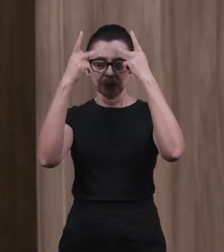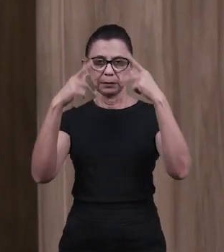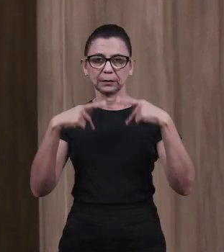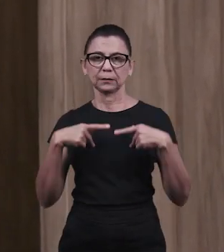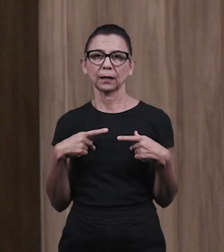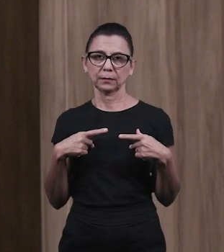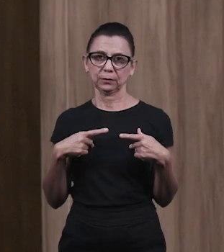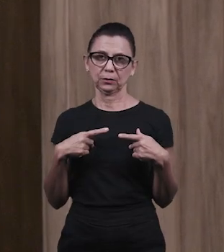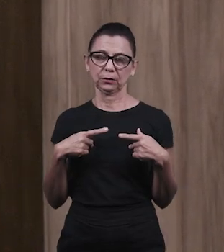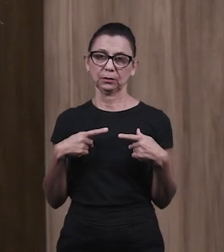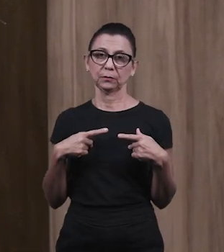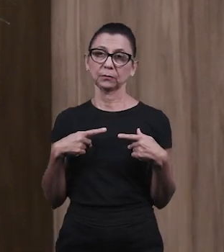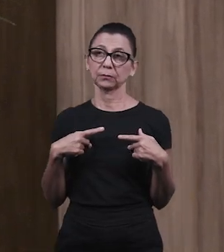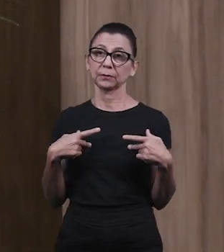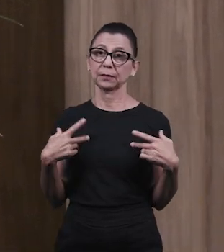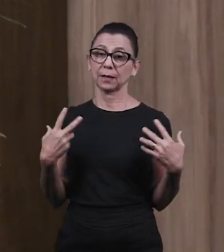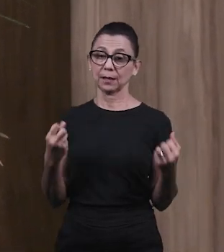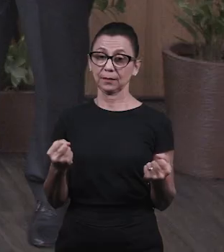с Богом.